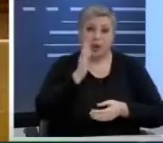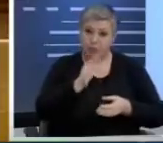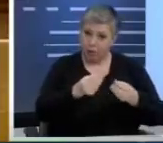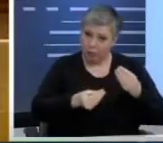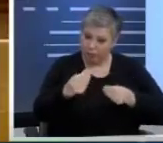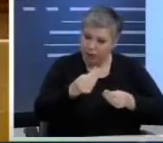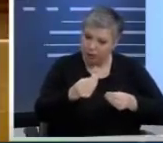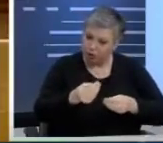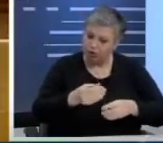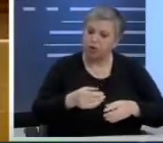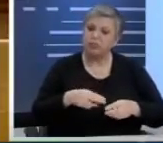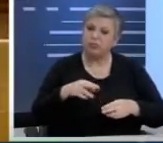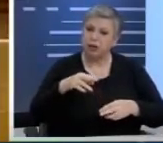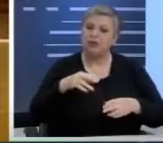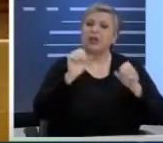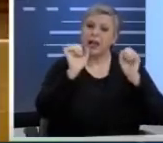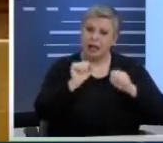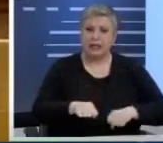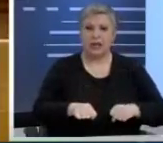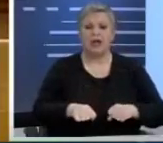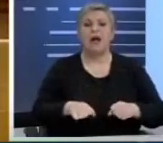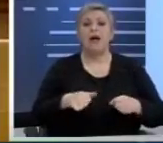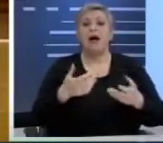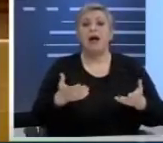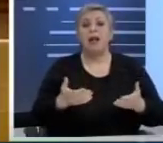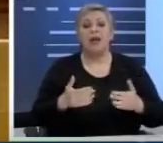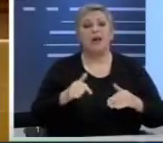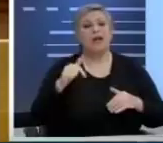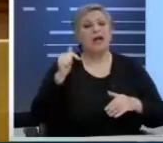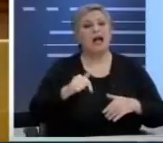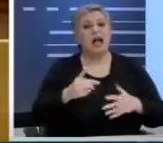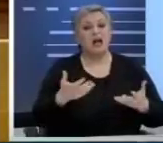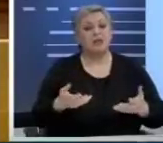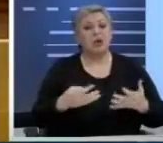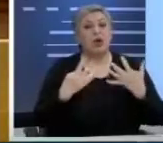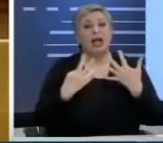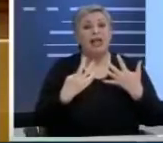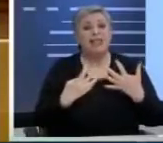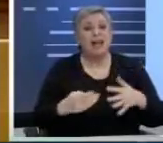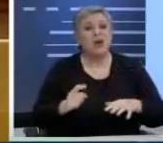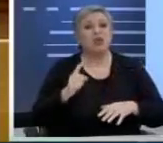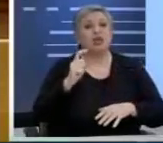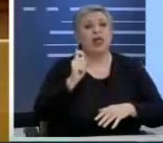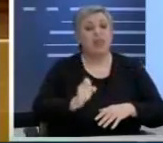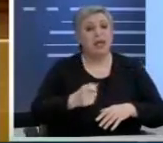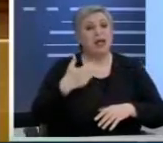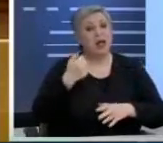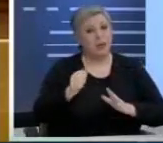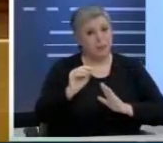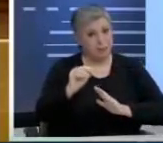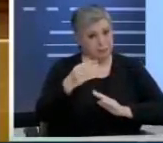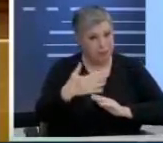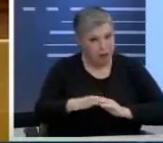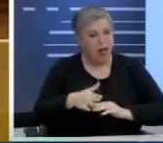υπάρχει και δεν είναι και προεκλογικός. Είναι αυτό τα 910 που έχουμε, που μπορούμε να